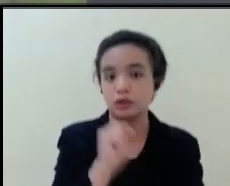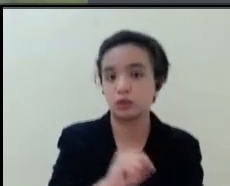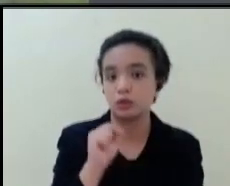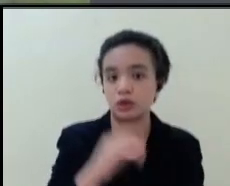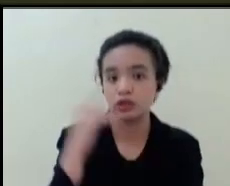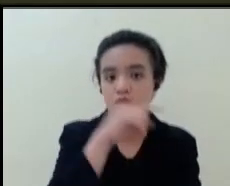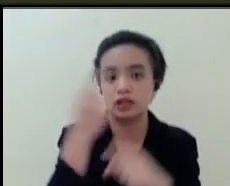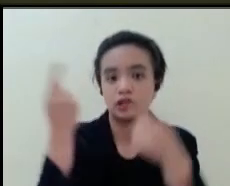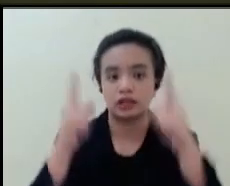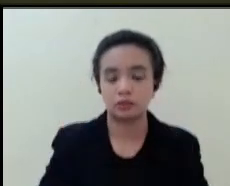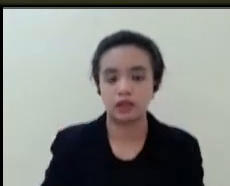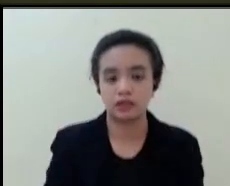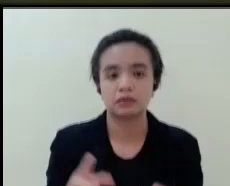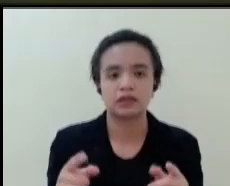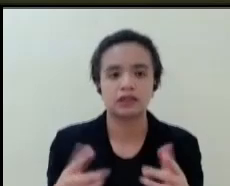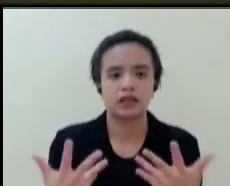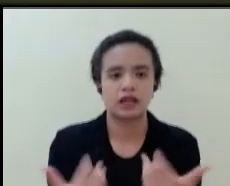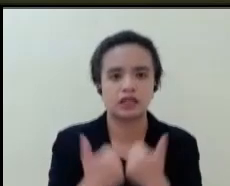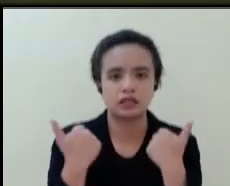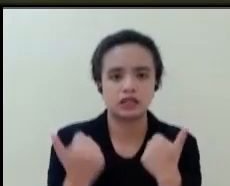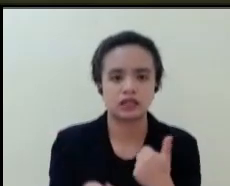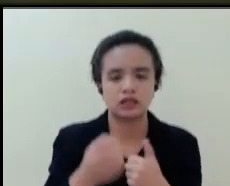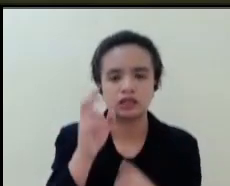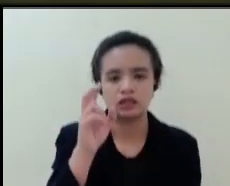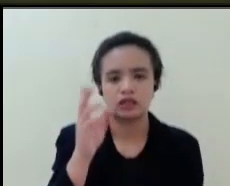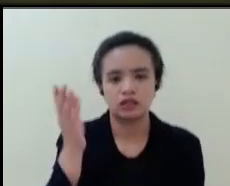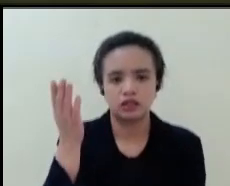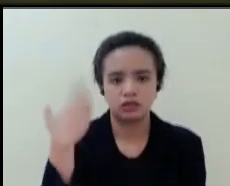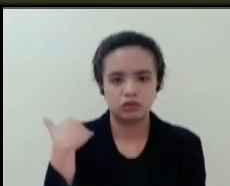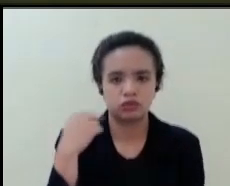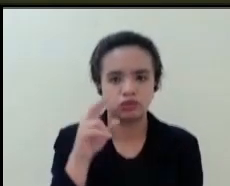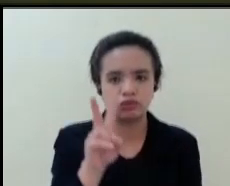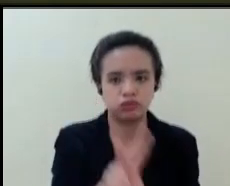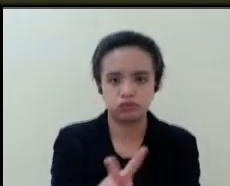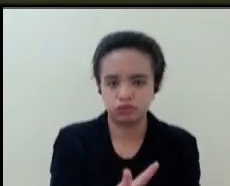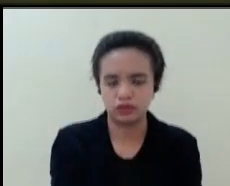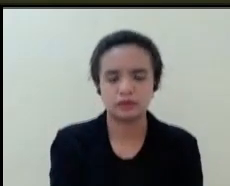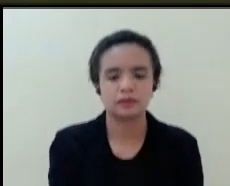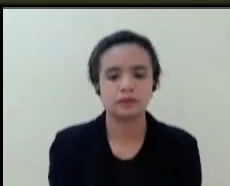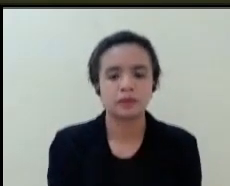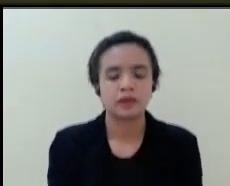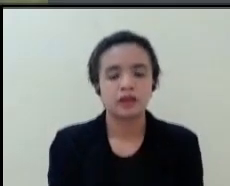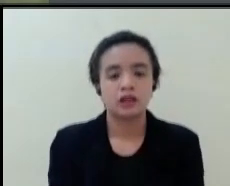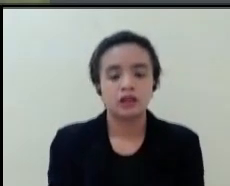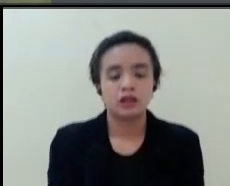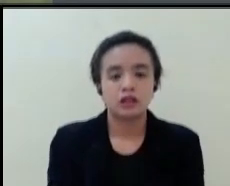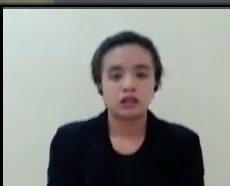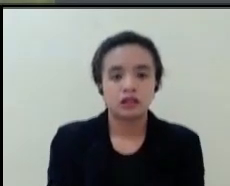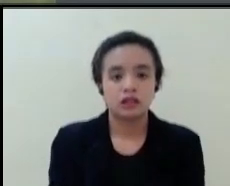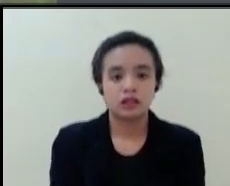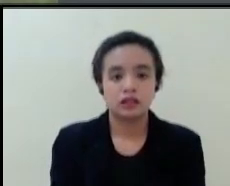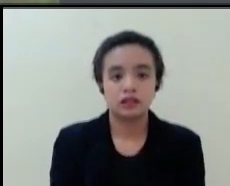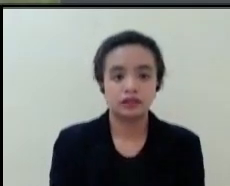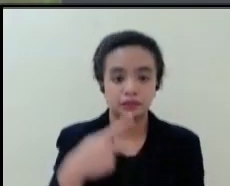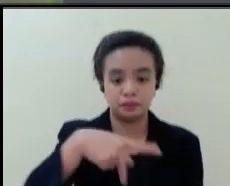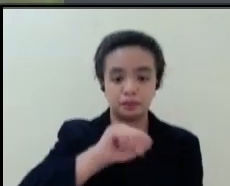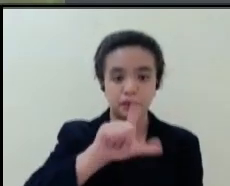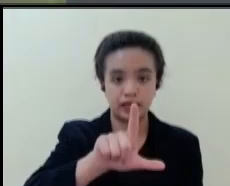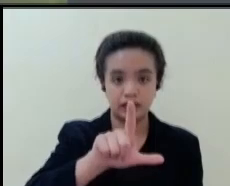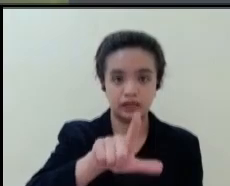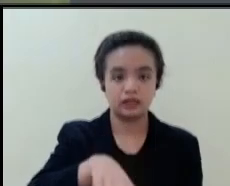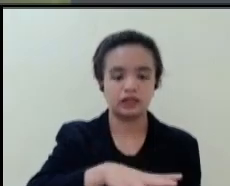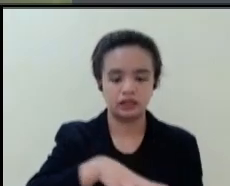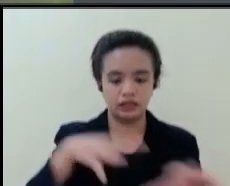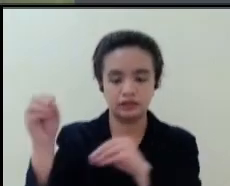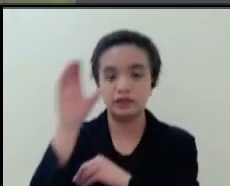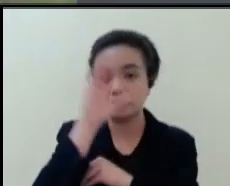Ang insidente alas 2:52 ng hapon. Sa isang pahayag, umalis na Mactan Airport ang Philippine Airlines Flight